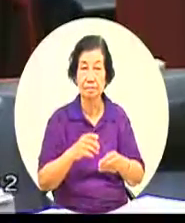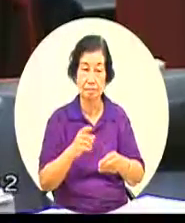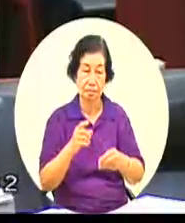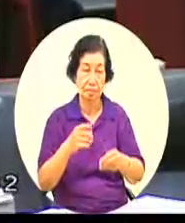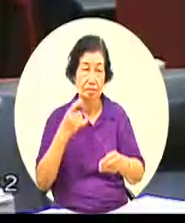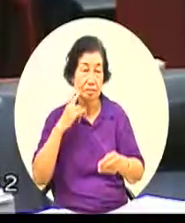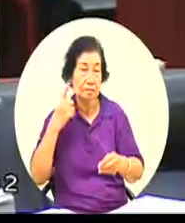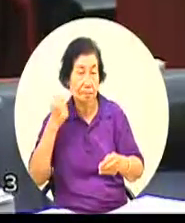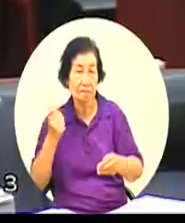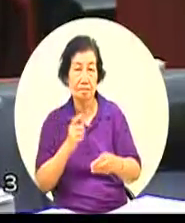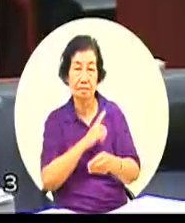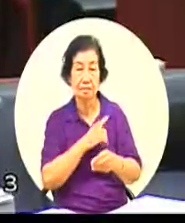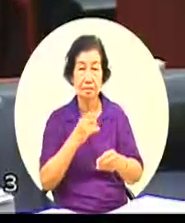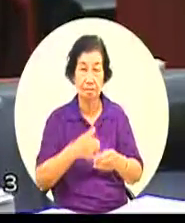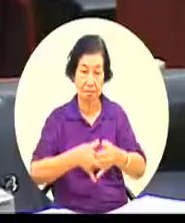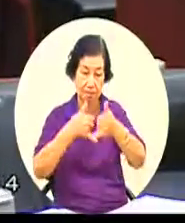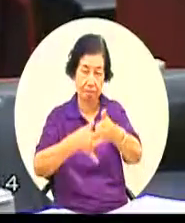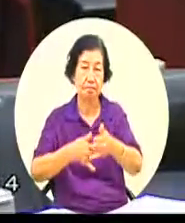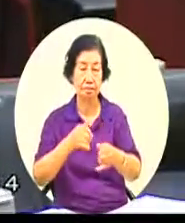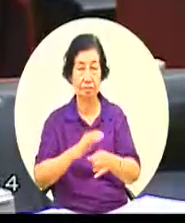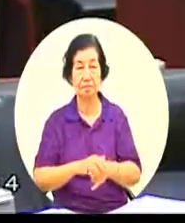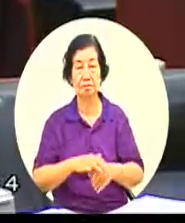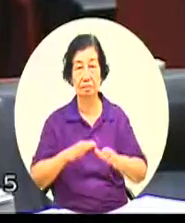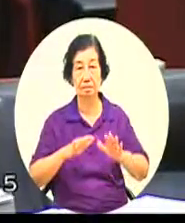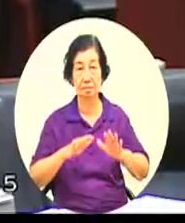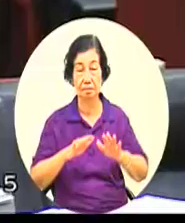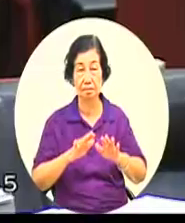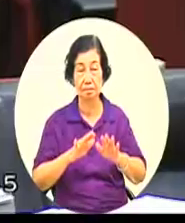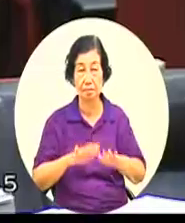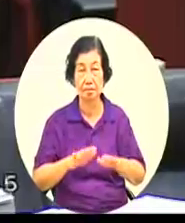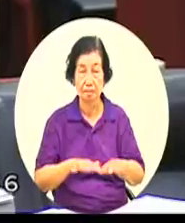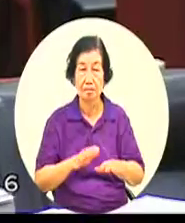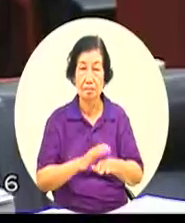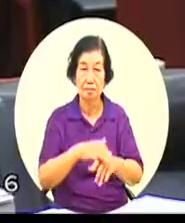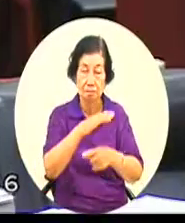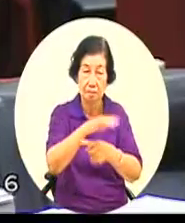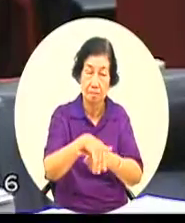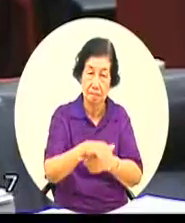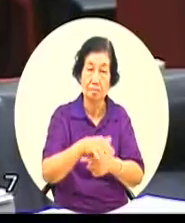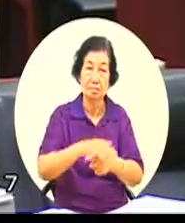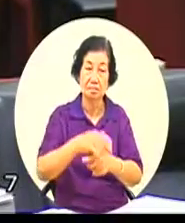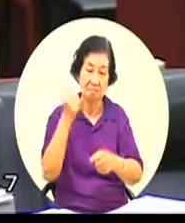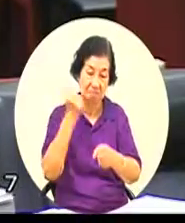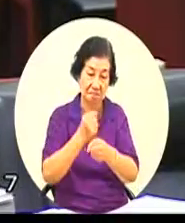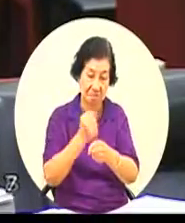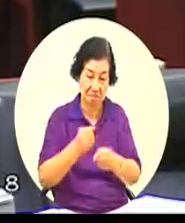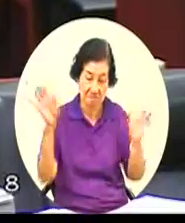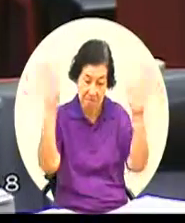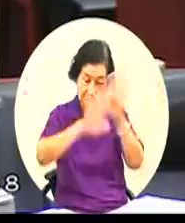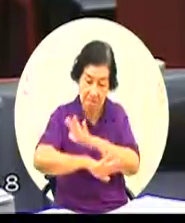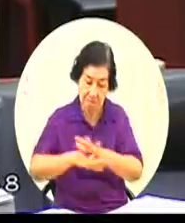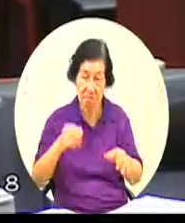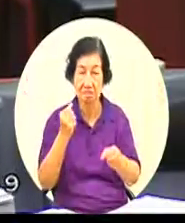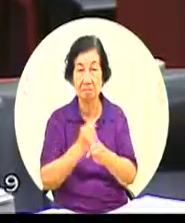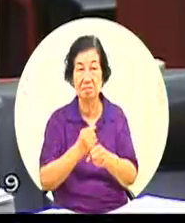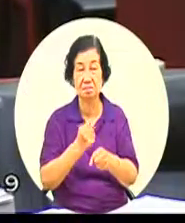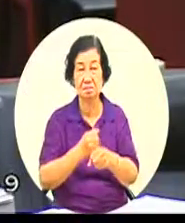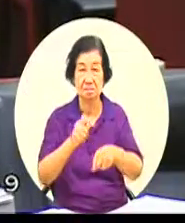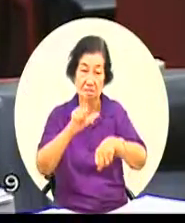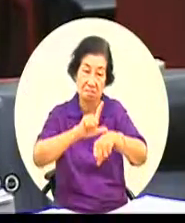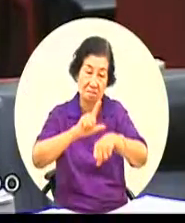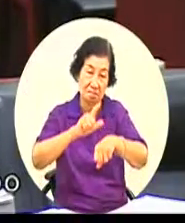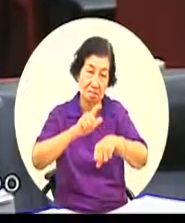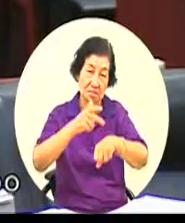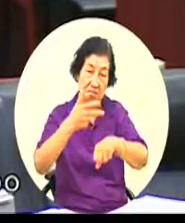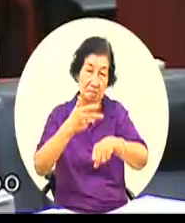载孙啊，要来载囡仔，唔免。伊会当做到七点，安台湾人足骨力啦。热人的时阵，天七点还袂热，还袂